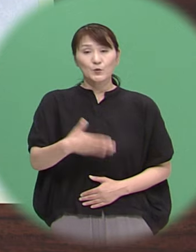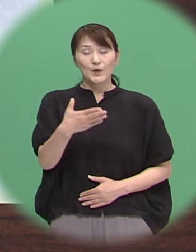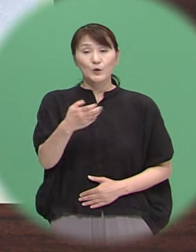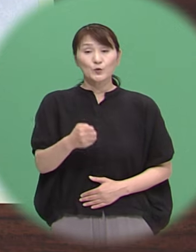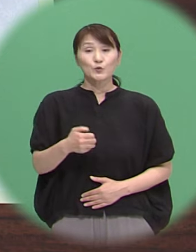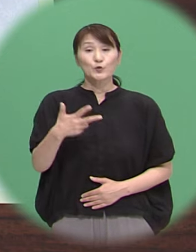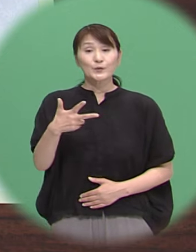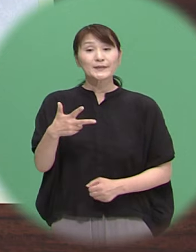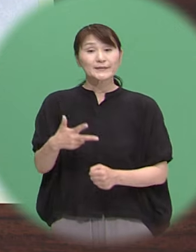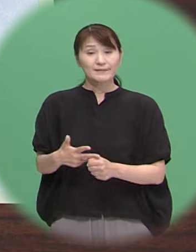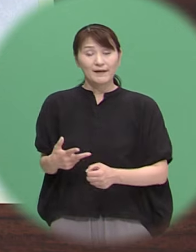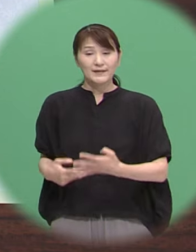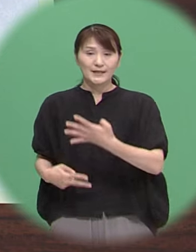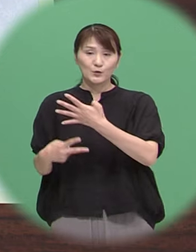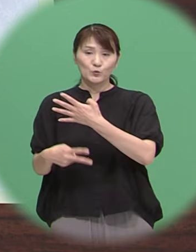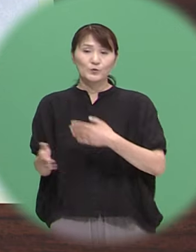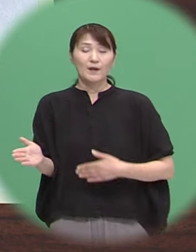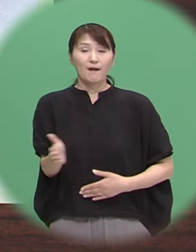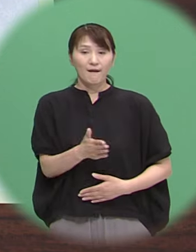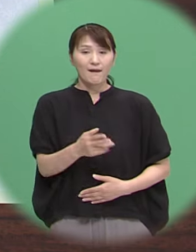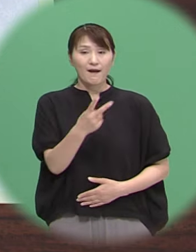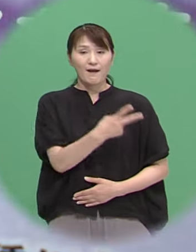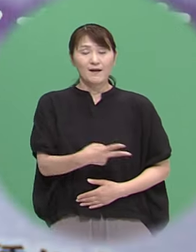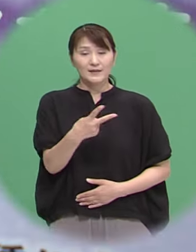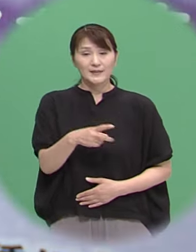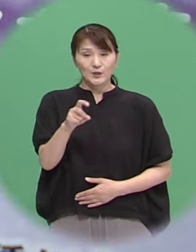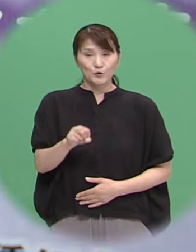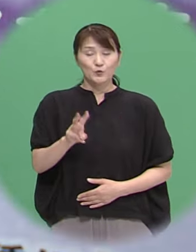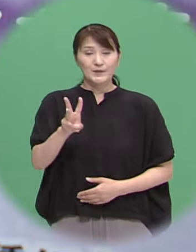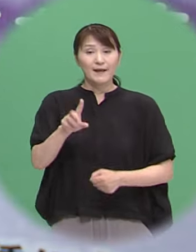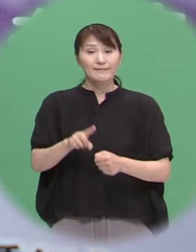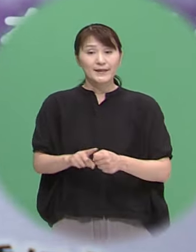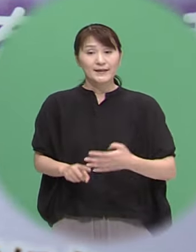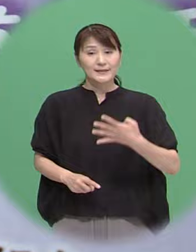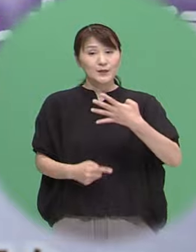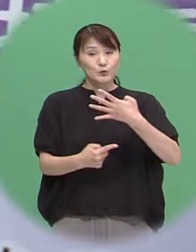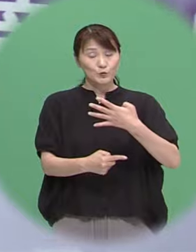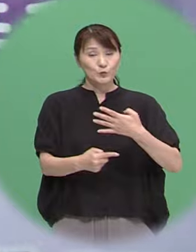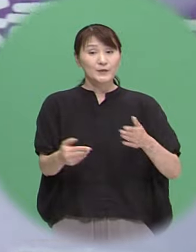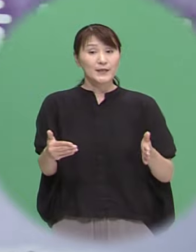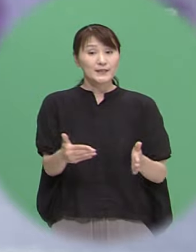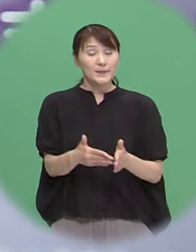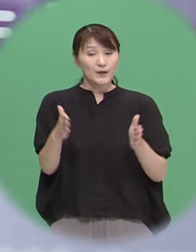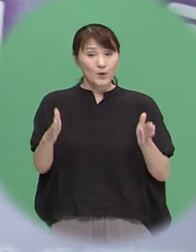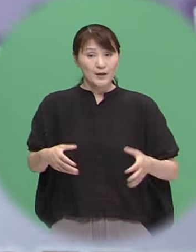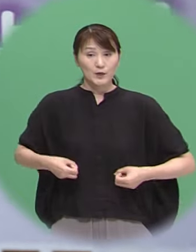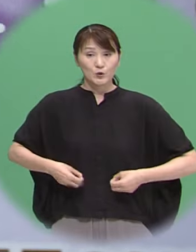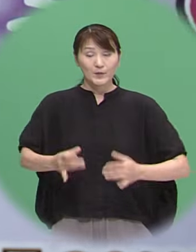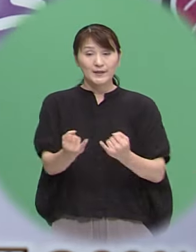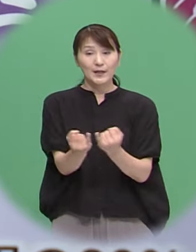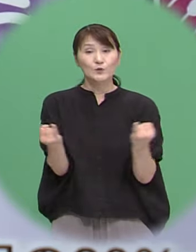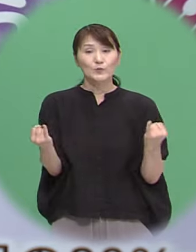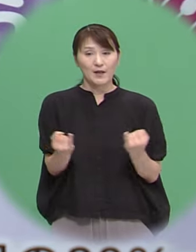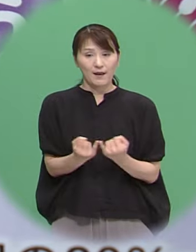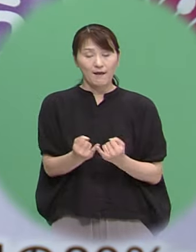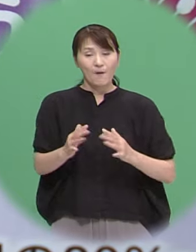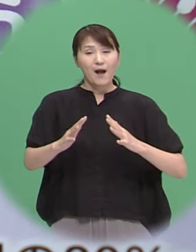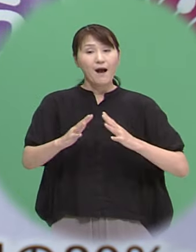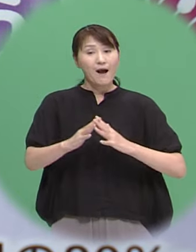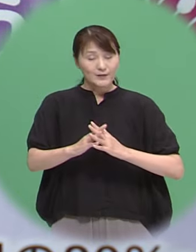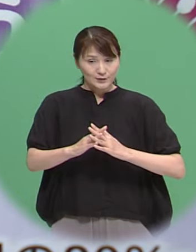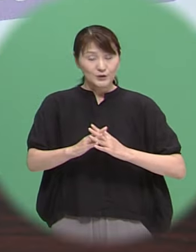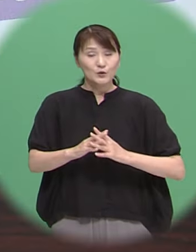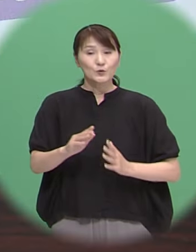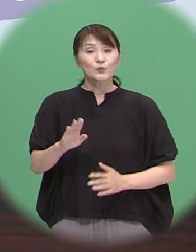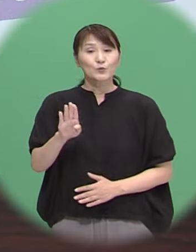1997年4月2日から2013年4月1日までに生まれた女性は、子宮頸がんの予防